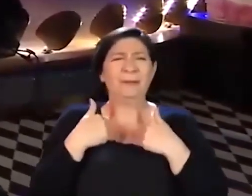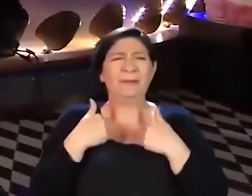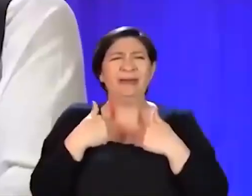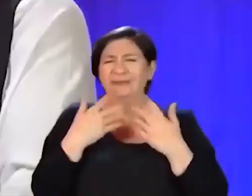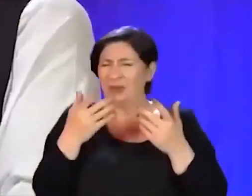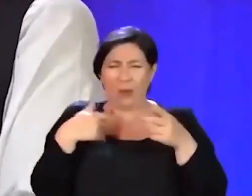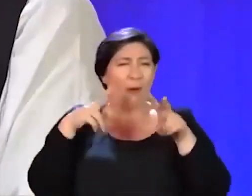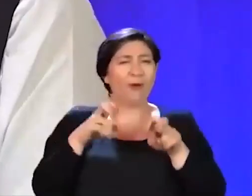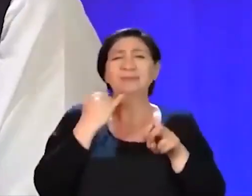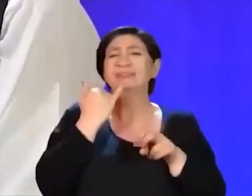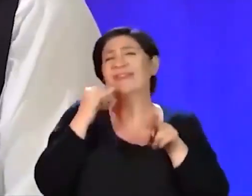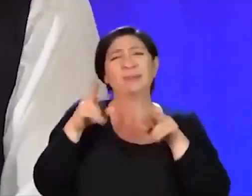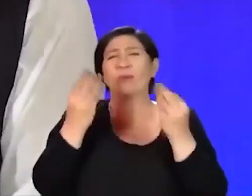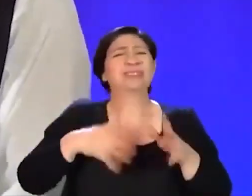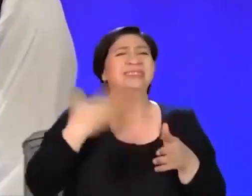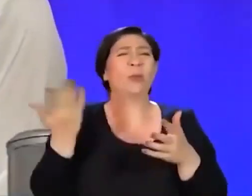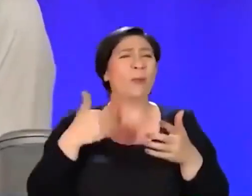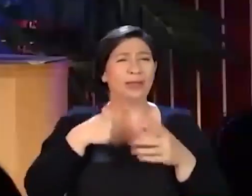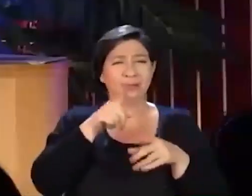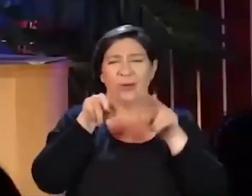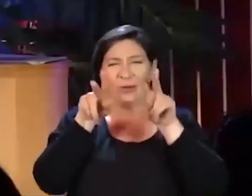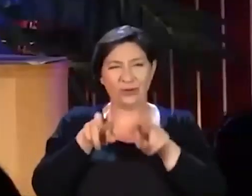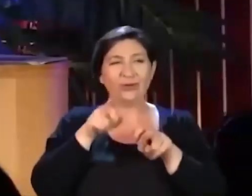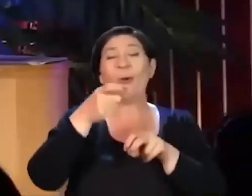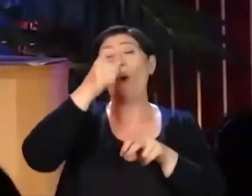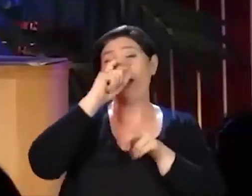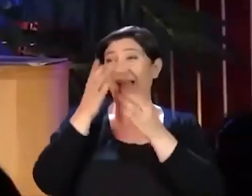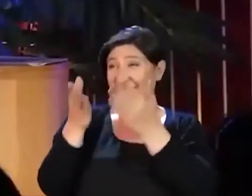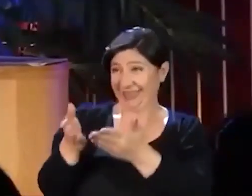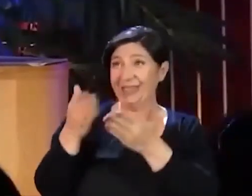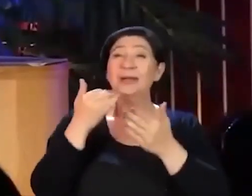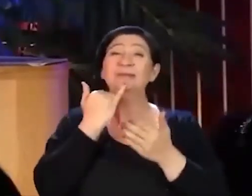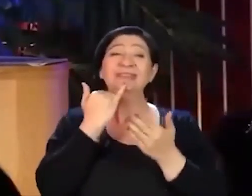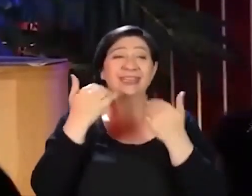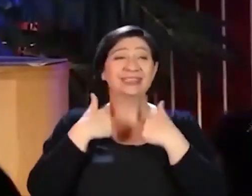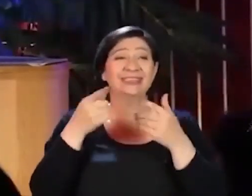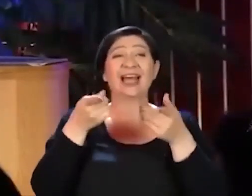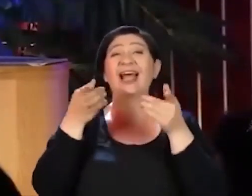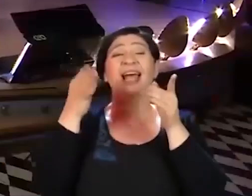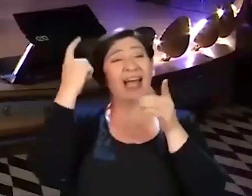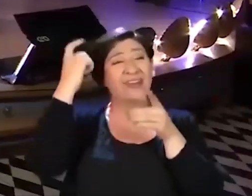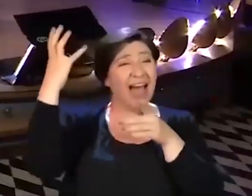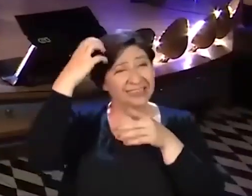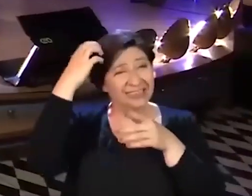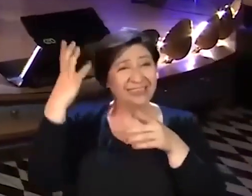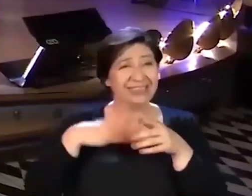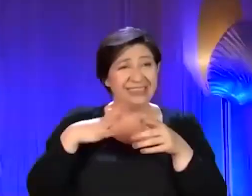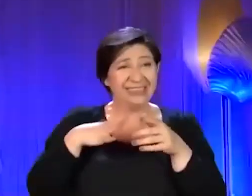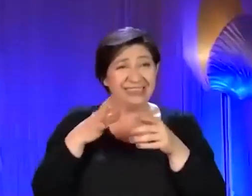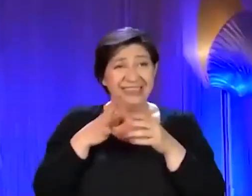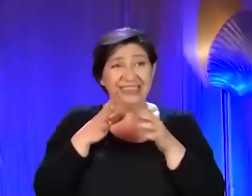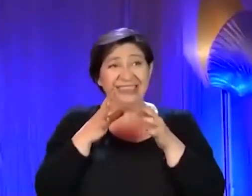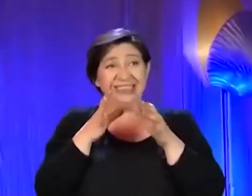böyle sıradan bir konuk olmak istemiyorum. Biliyorum, mesela işte sen şimdi Okan Boy'a gelsin, konuğum oldu. Mesela kafanı ısırmak istiyorum. Kafamı